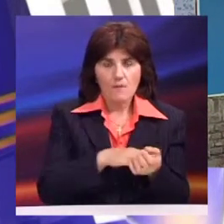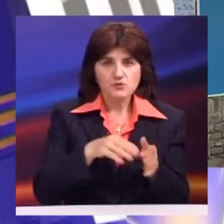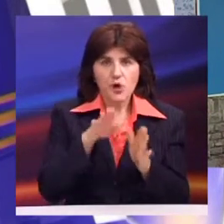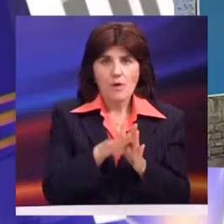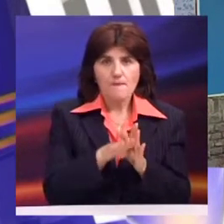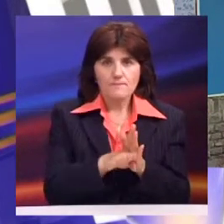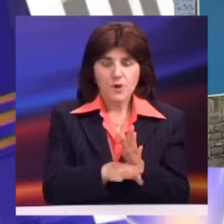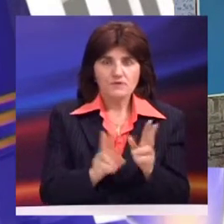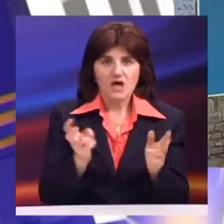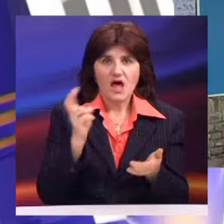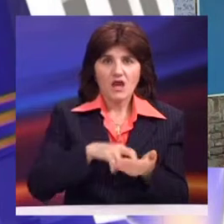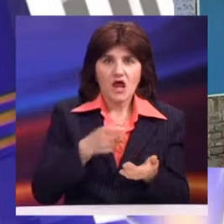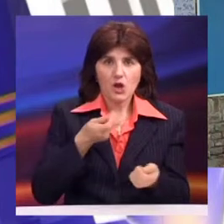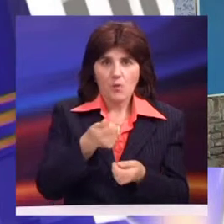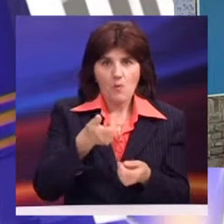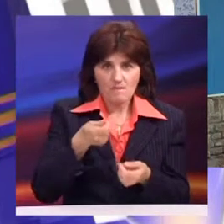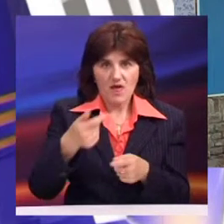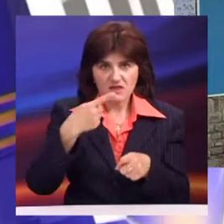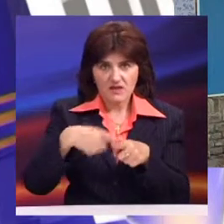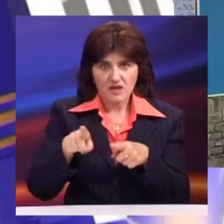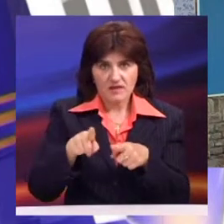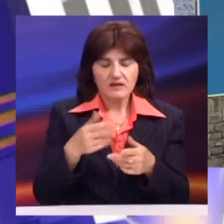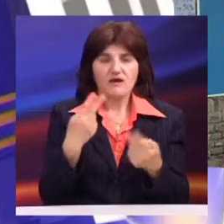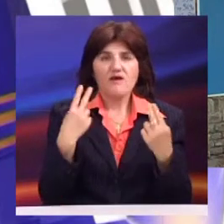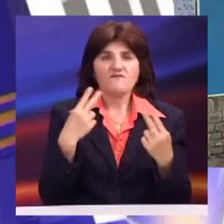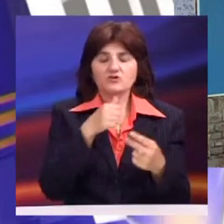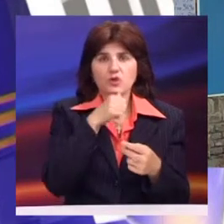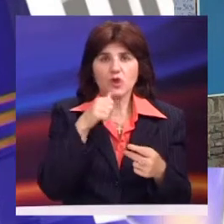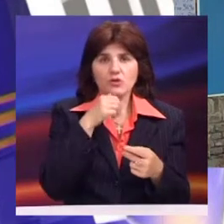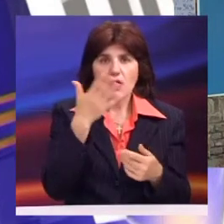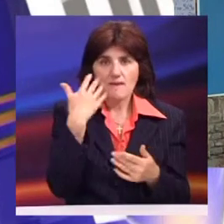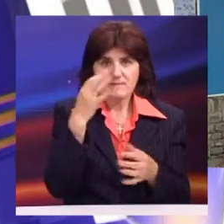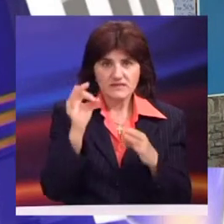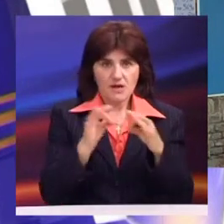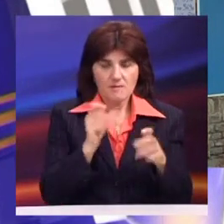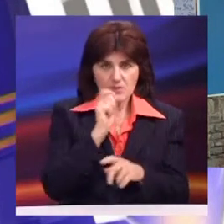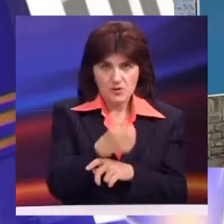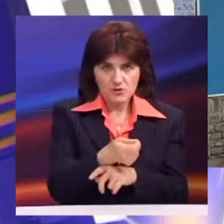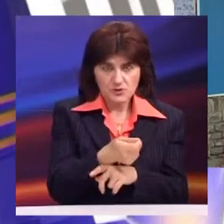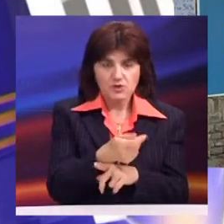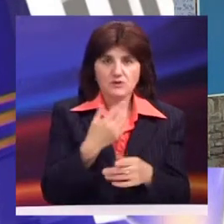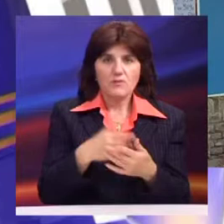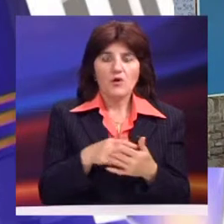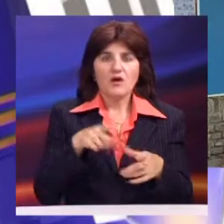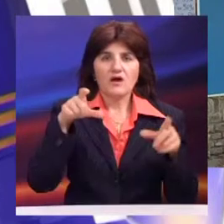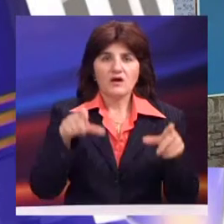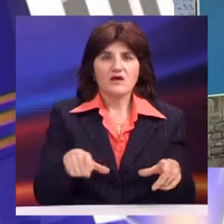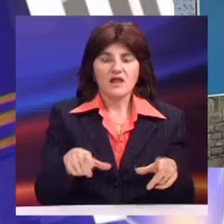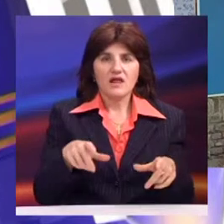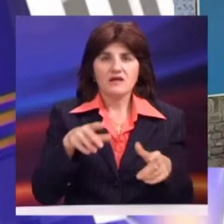ti rani popusti za rane uplate. Tada obično važe da se uplati 50% prilikom rezervacije, ostatak